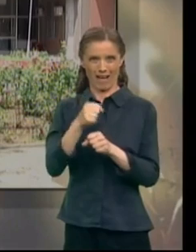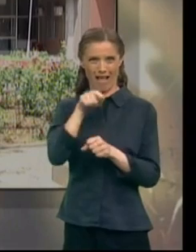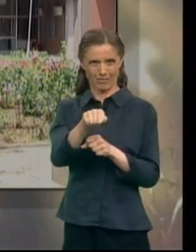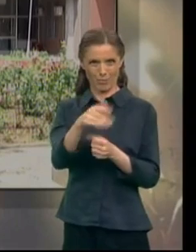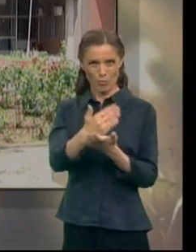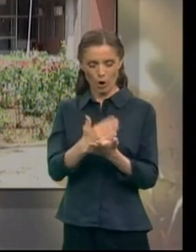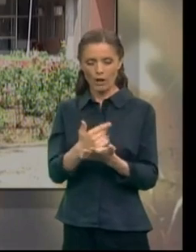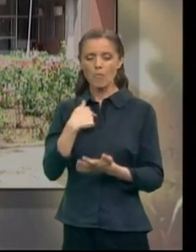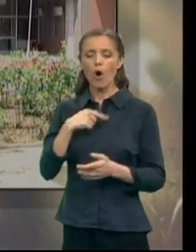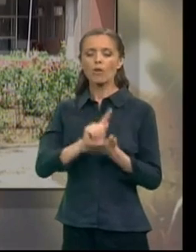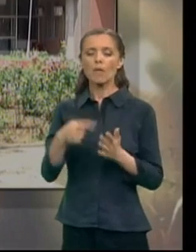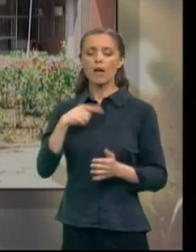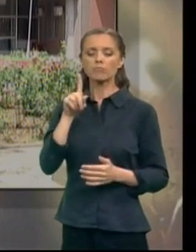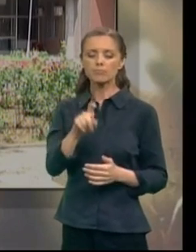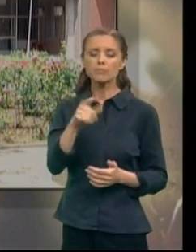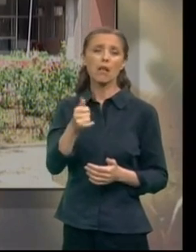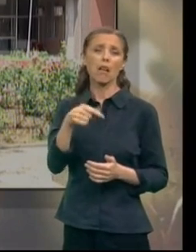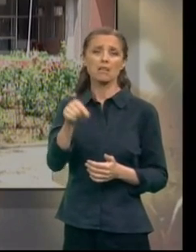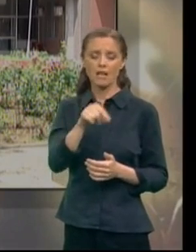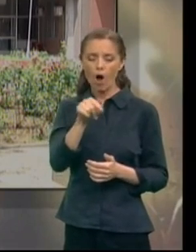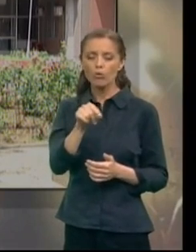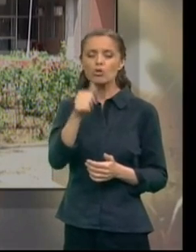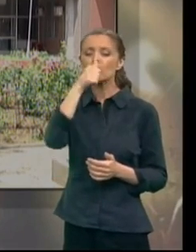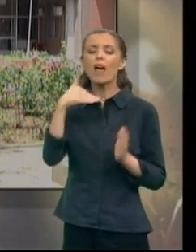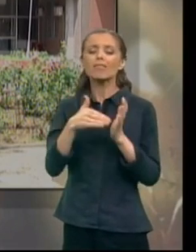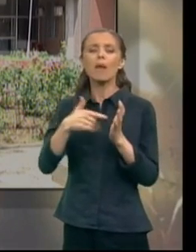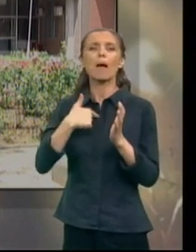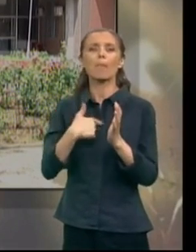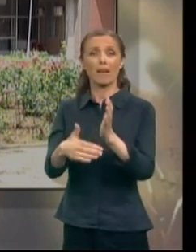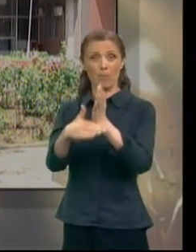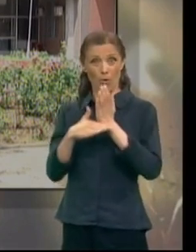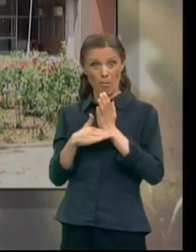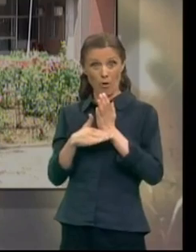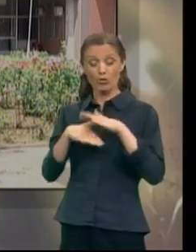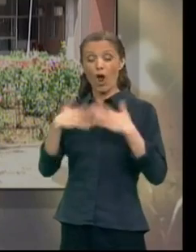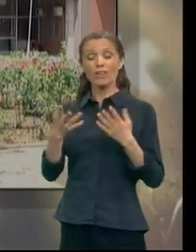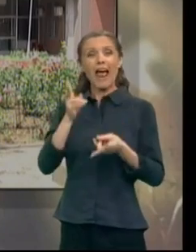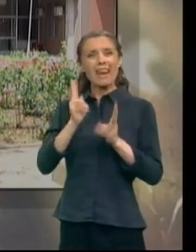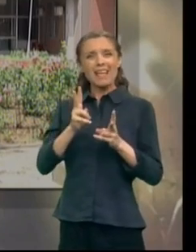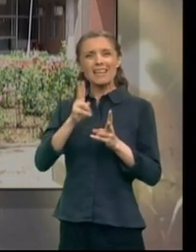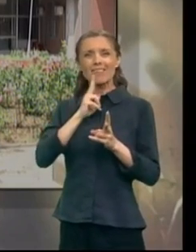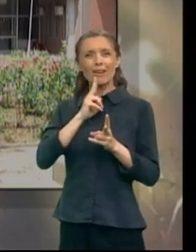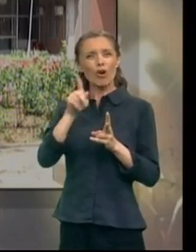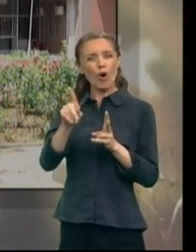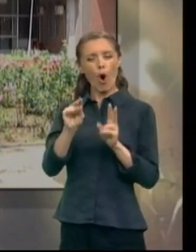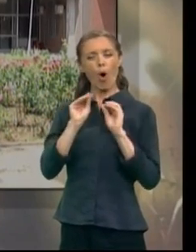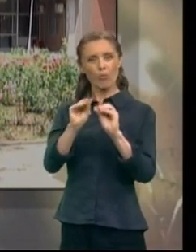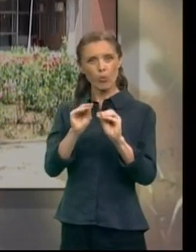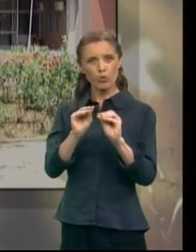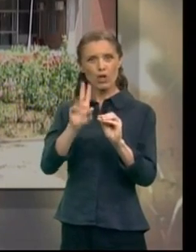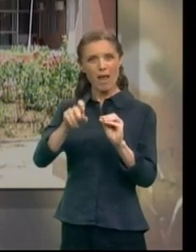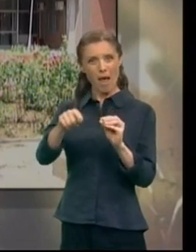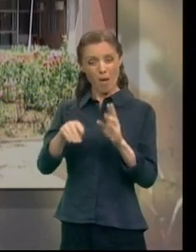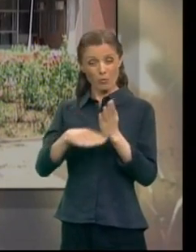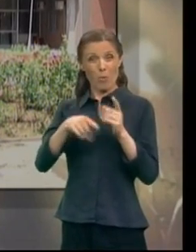zaokruži ili selektuje određene vrste pomoći koje su potrebne, tako da nastavnik koji drži čas putem ovoga programa u startu odmah